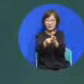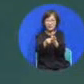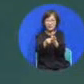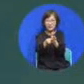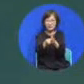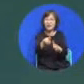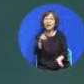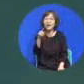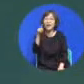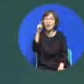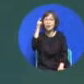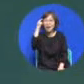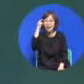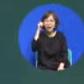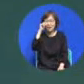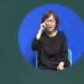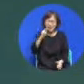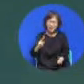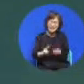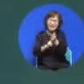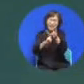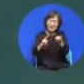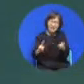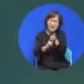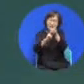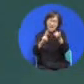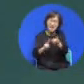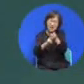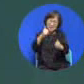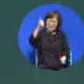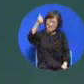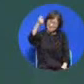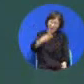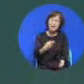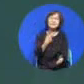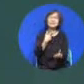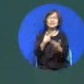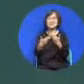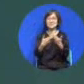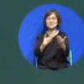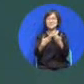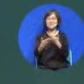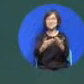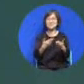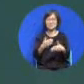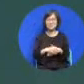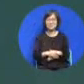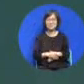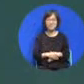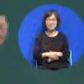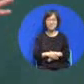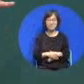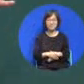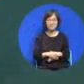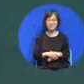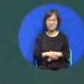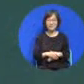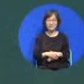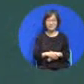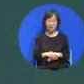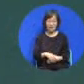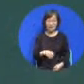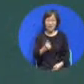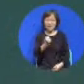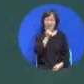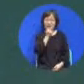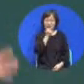will revive him. 기적을 많이 봤어요. Why? Abraham saw so many miracles. Abraham saw so many miracles. 이삭을 얻은 것만